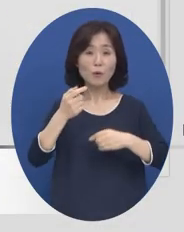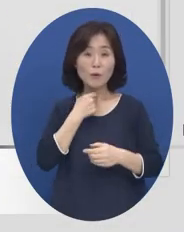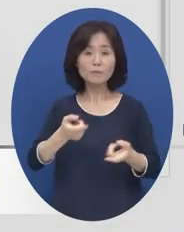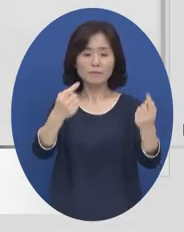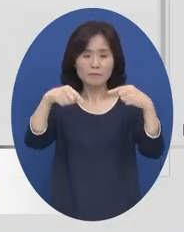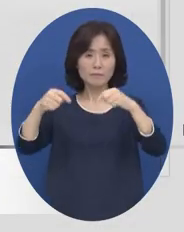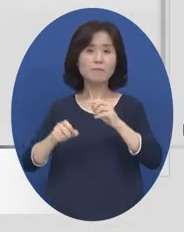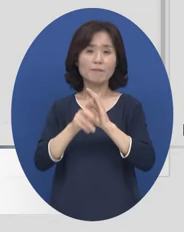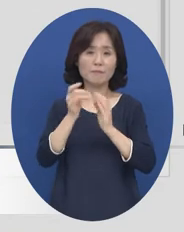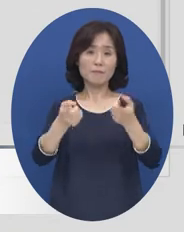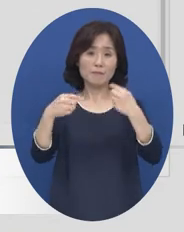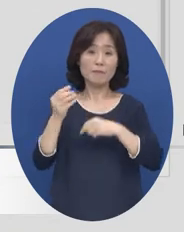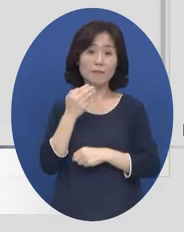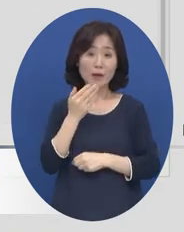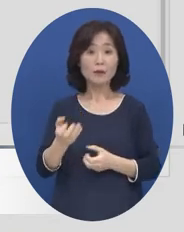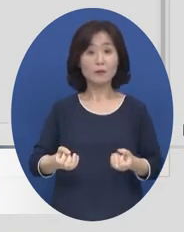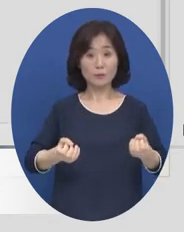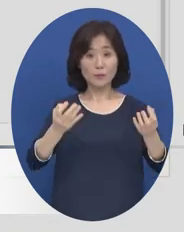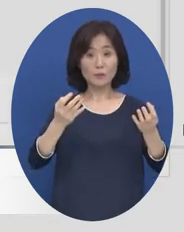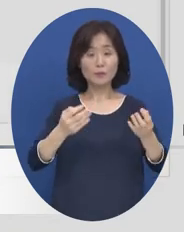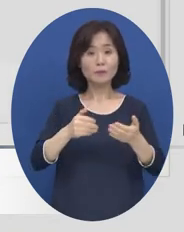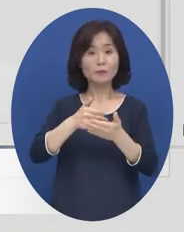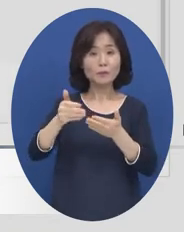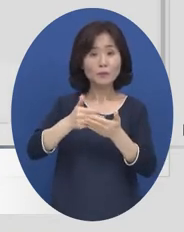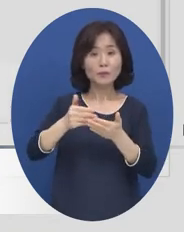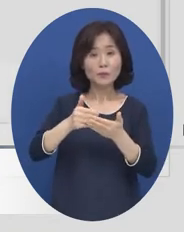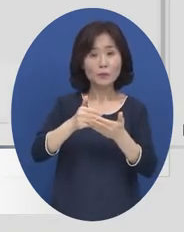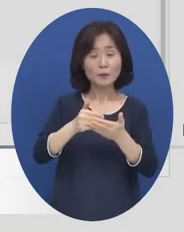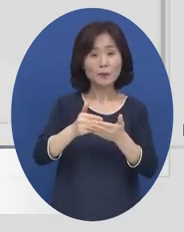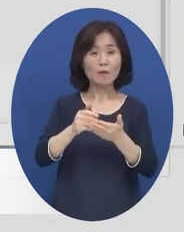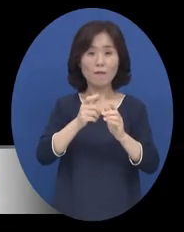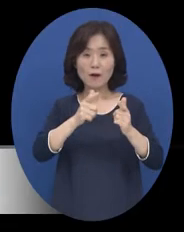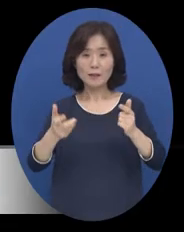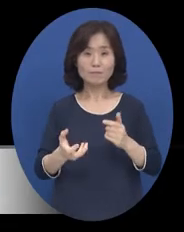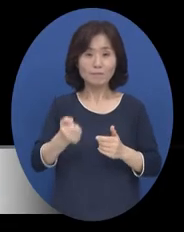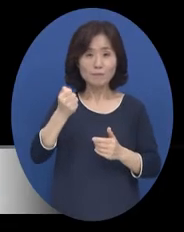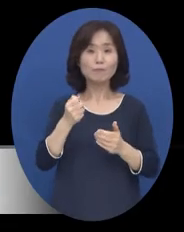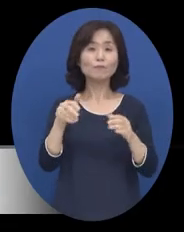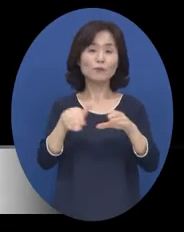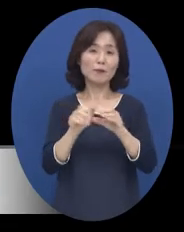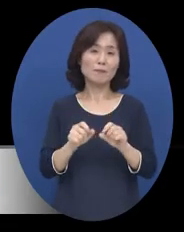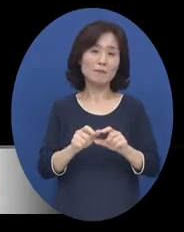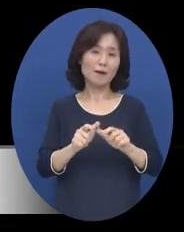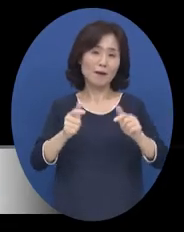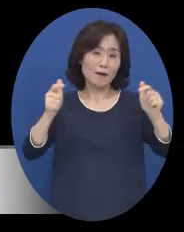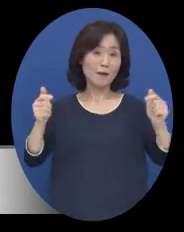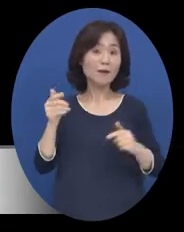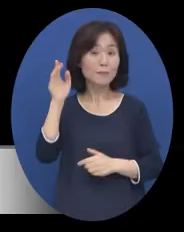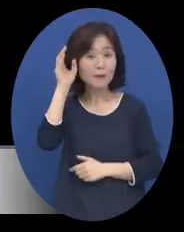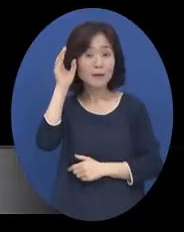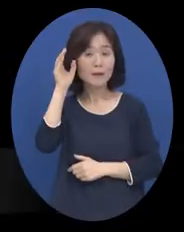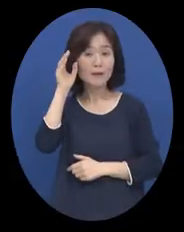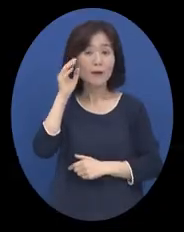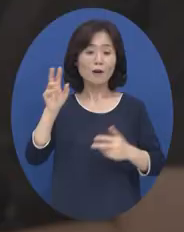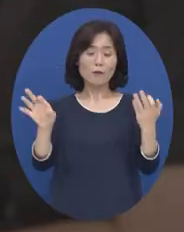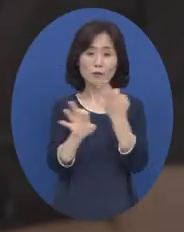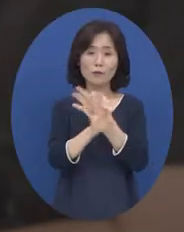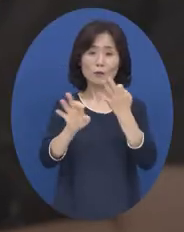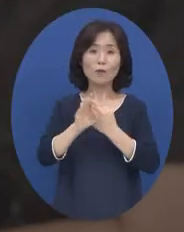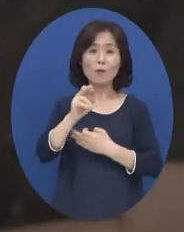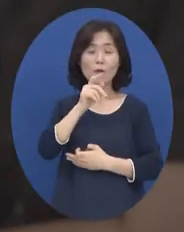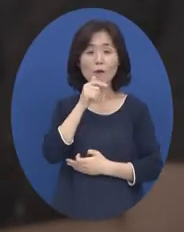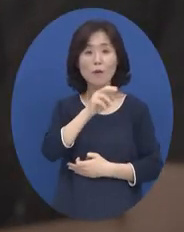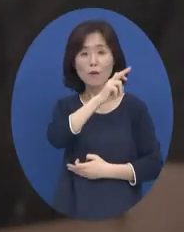참여할 수 있는 온라인 경매 숀은 미술품 소장 문화를 확산할 것으로 전망됩니다 격주로 월요일 오후 9시